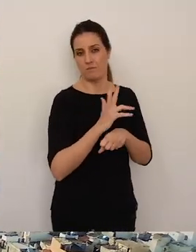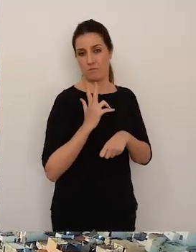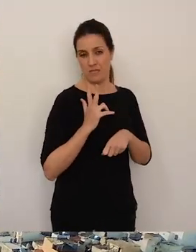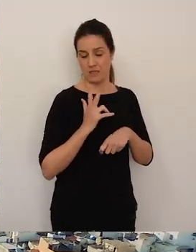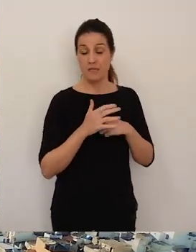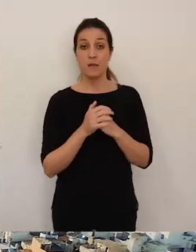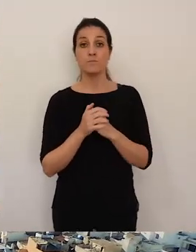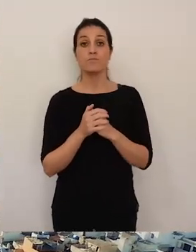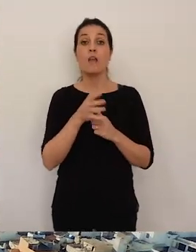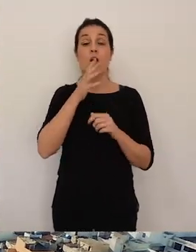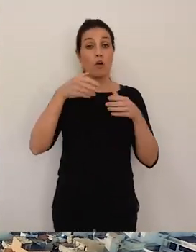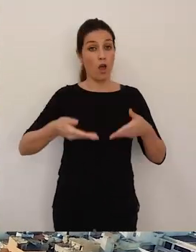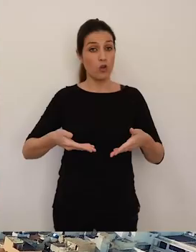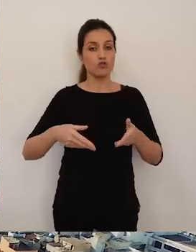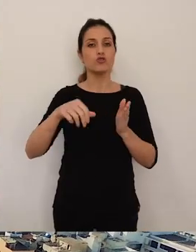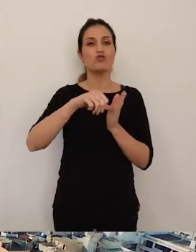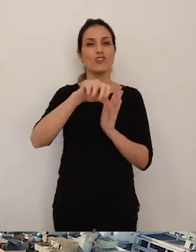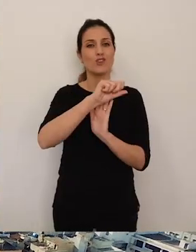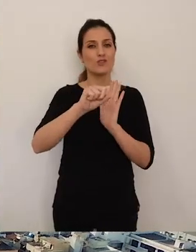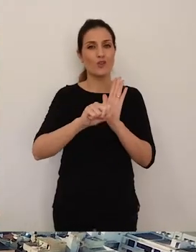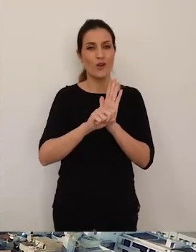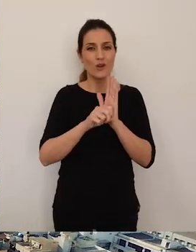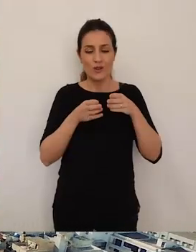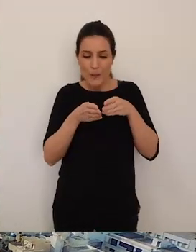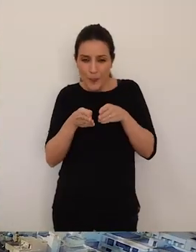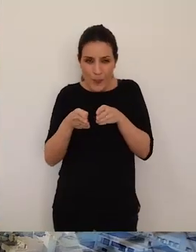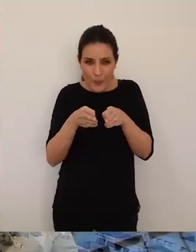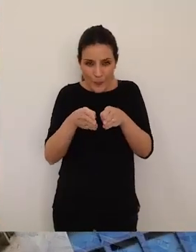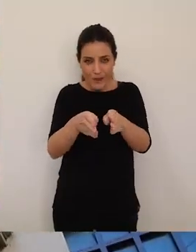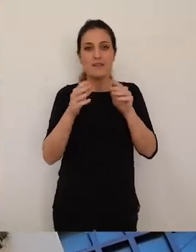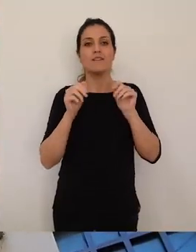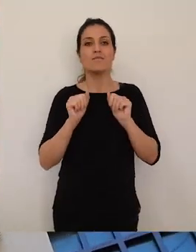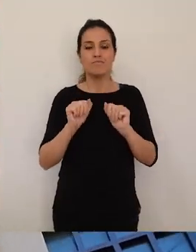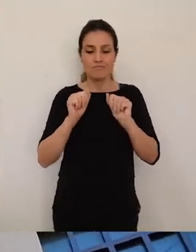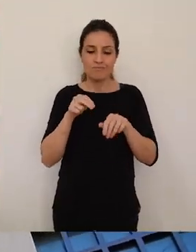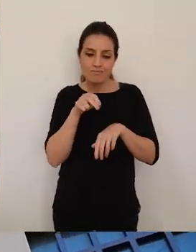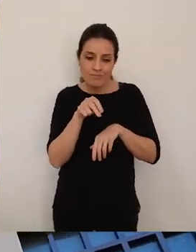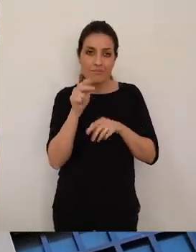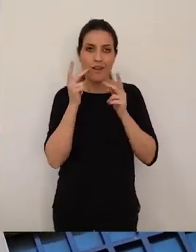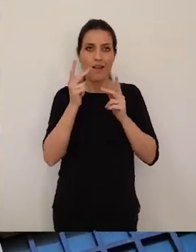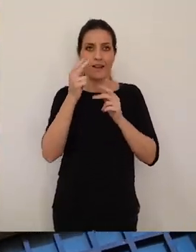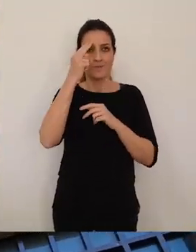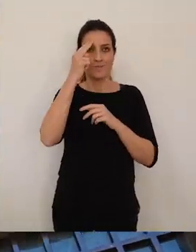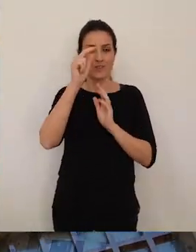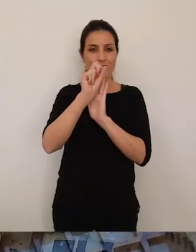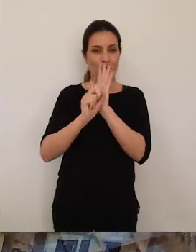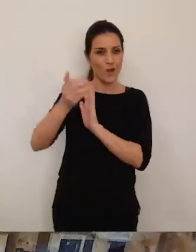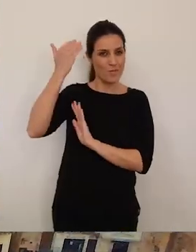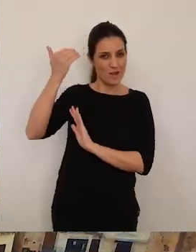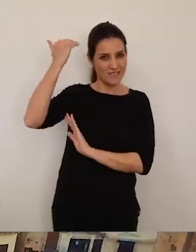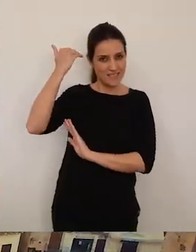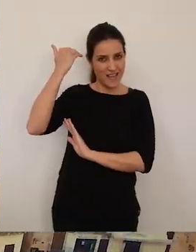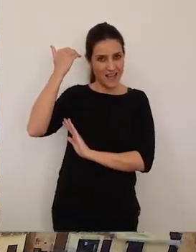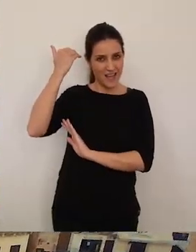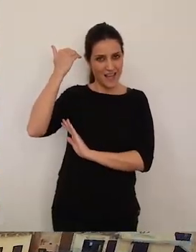Ancora oggi, il centro storico di Tricase, con il suo alveare di vicoli e stradine, permette di fare un salto nel passato. Questo